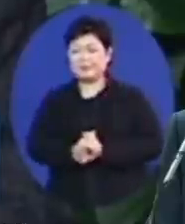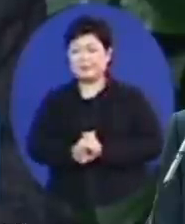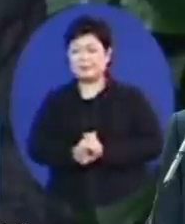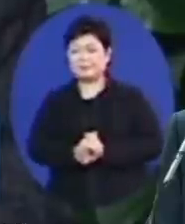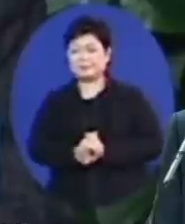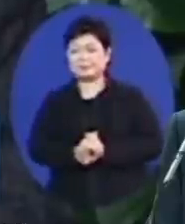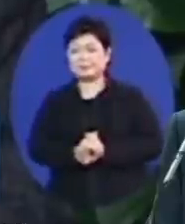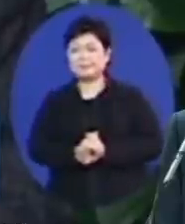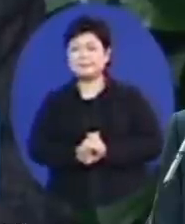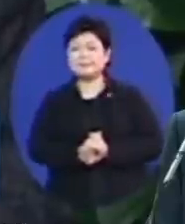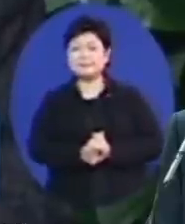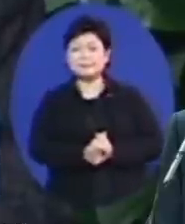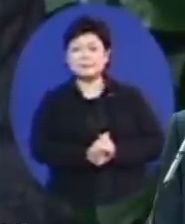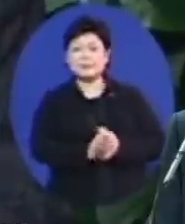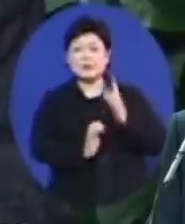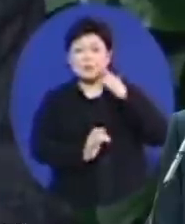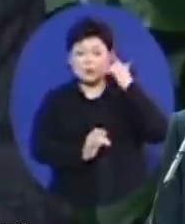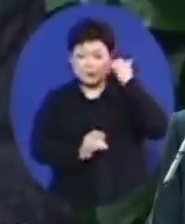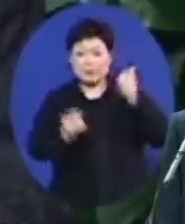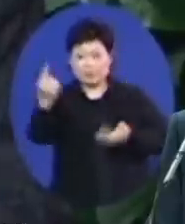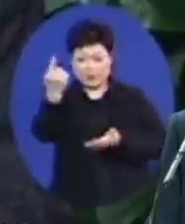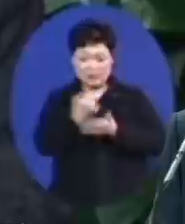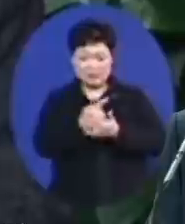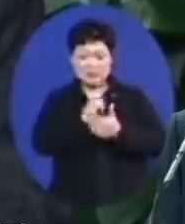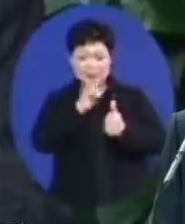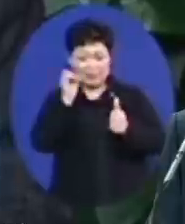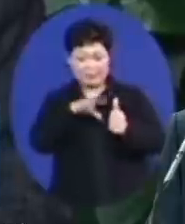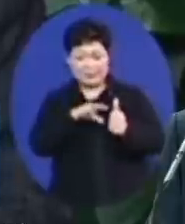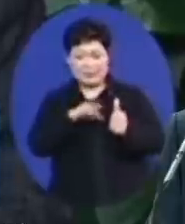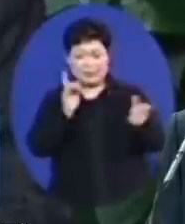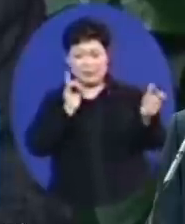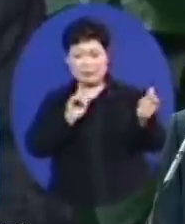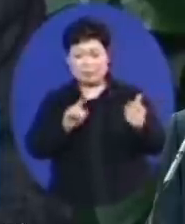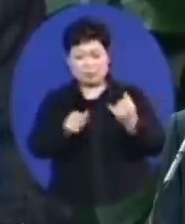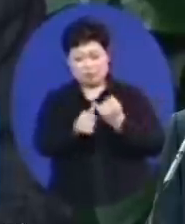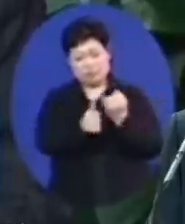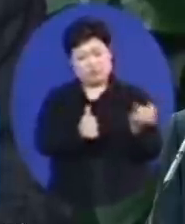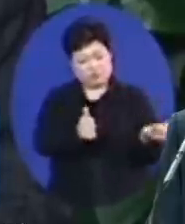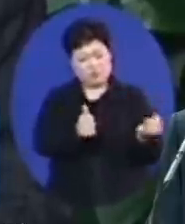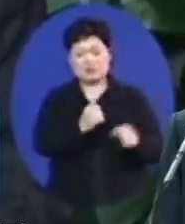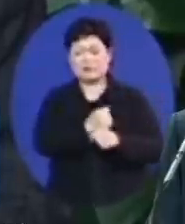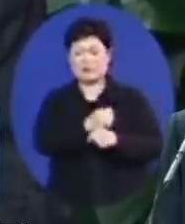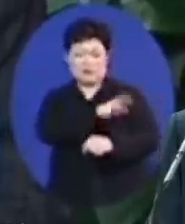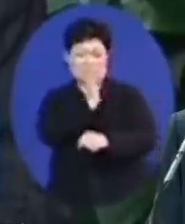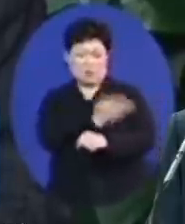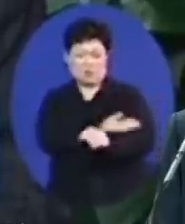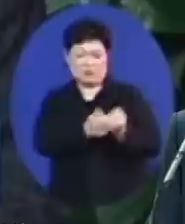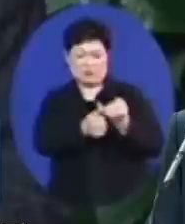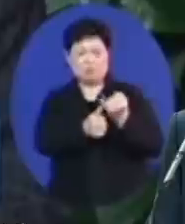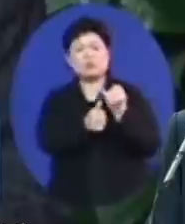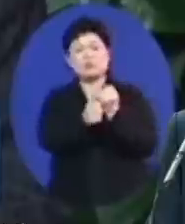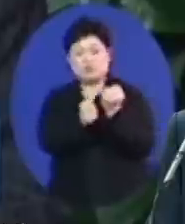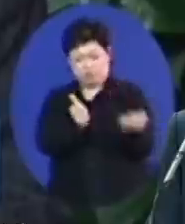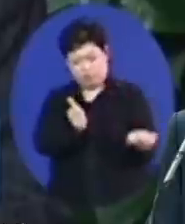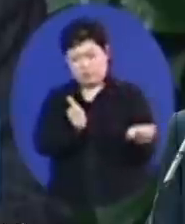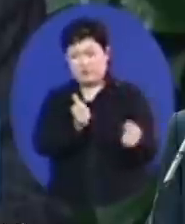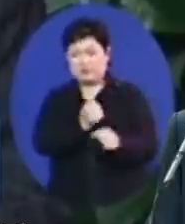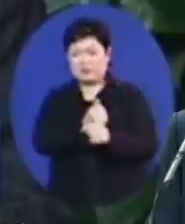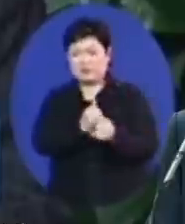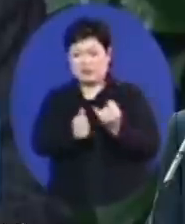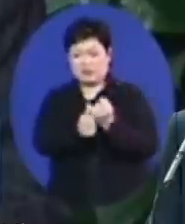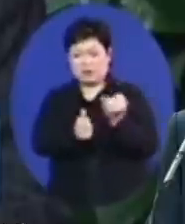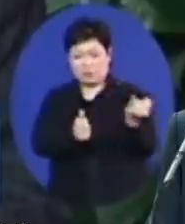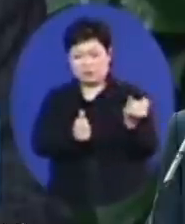저에게 와서 이런 말씀을 하세요. 상실을 하셨는데 권사님이 세상을 떠셨습니다.